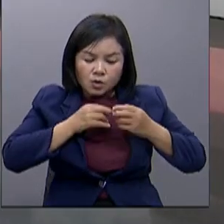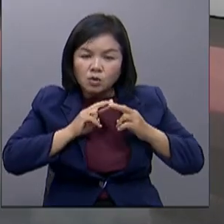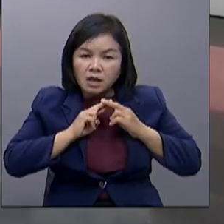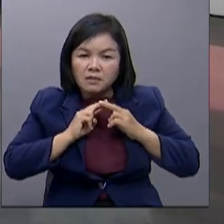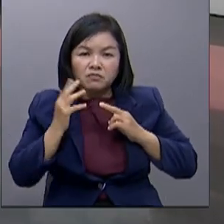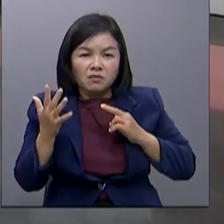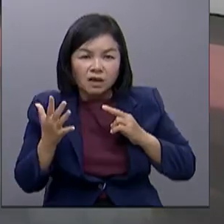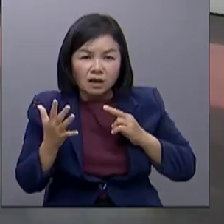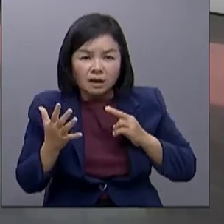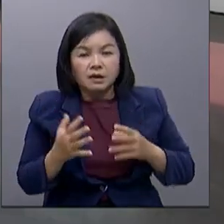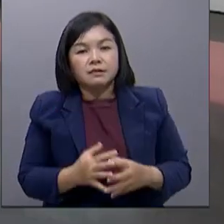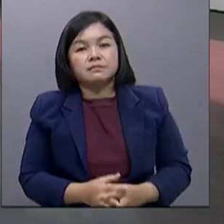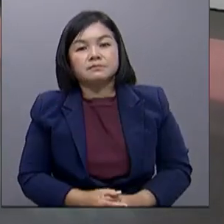กราบขอบคุณคุณพัสรานะครับค่ะ